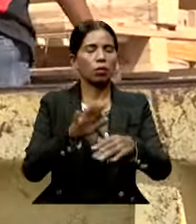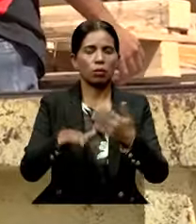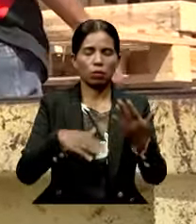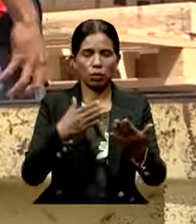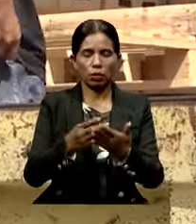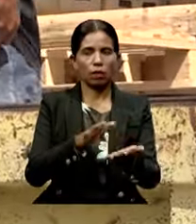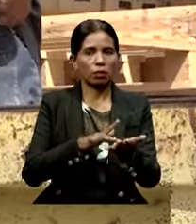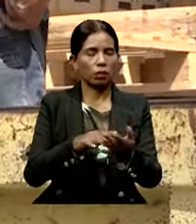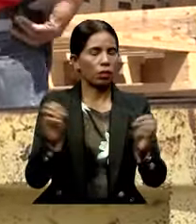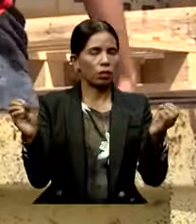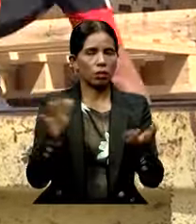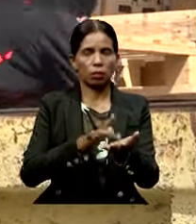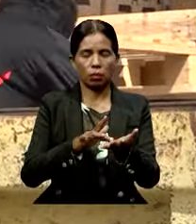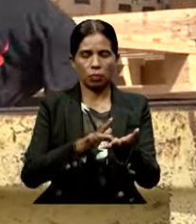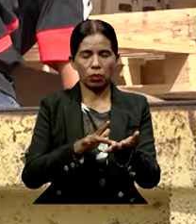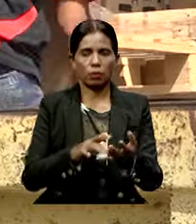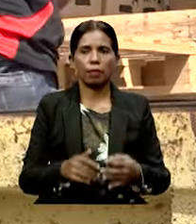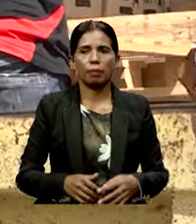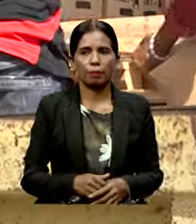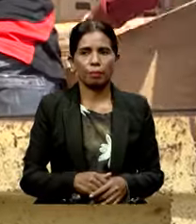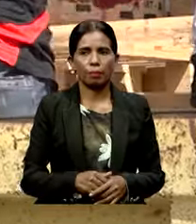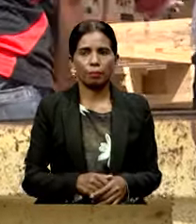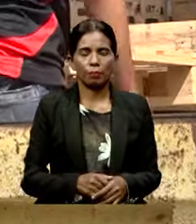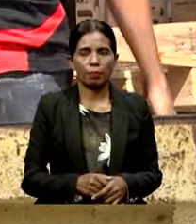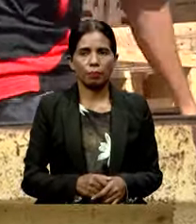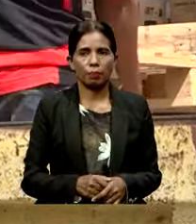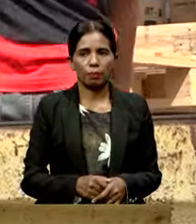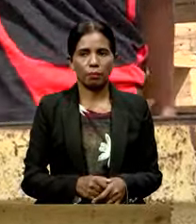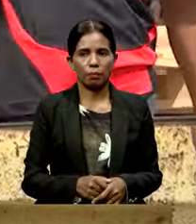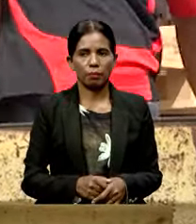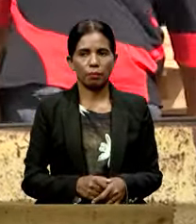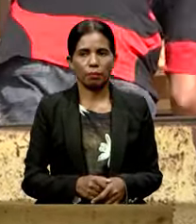consumáveis la osa e Moruk no reazente. Celina Lopes, Dilma Suzetti, Gemen.